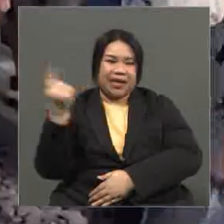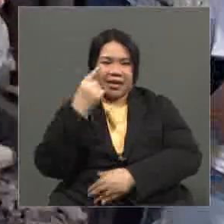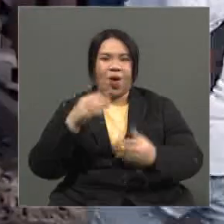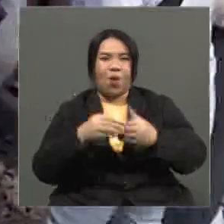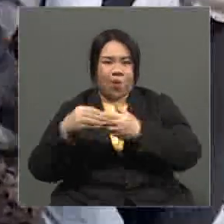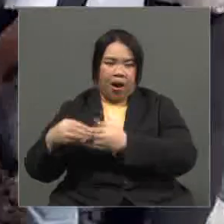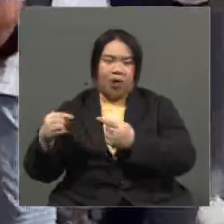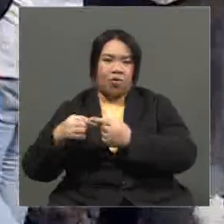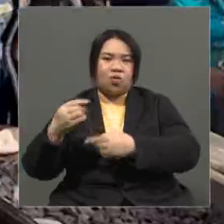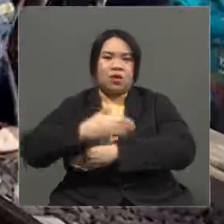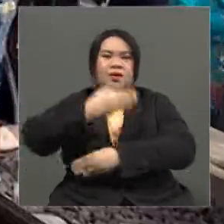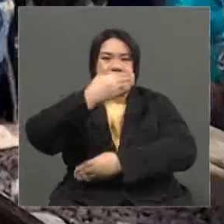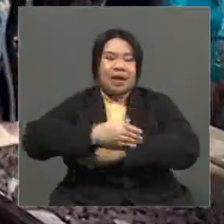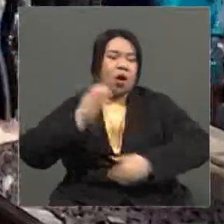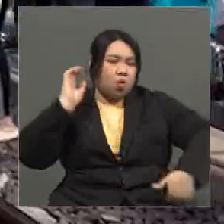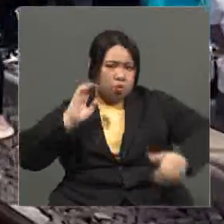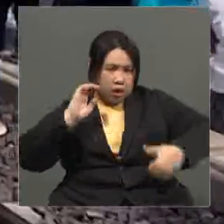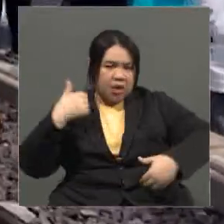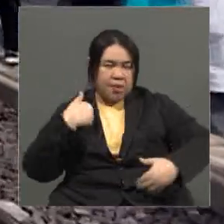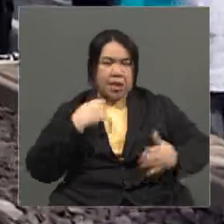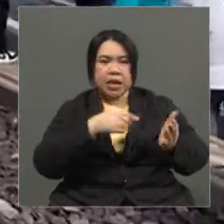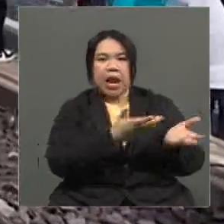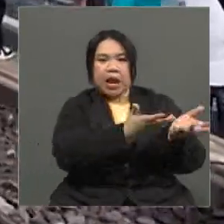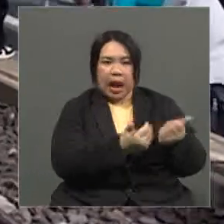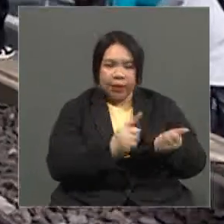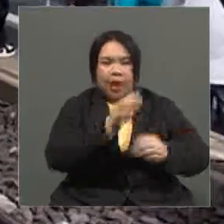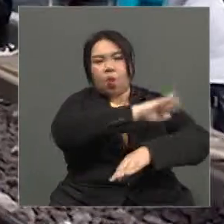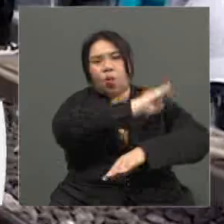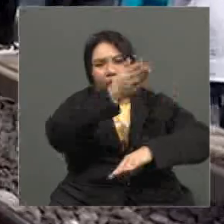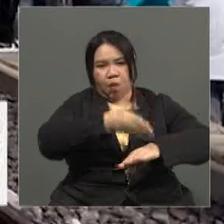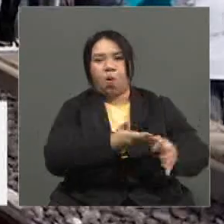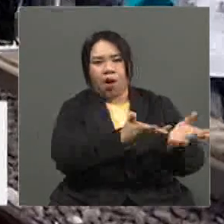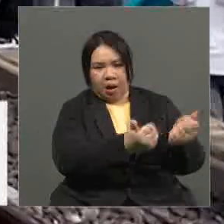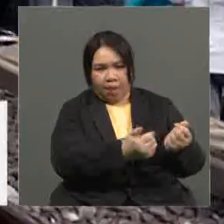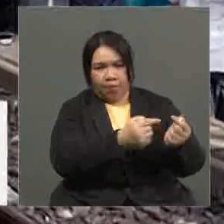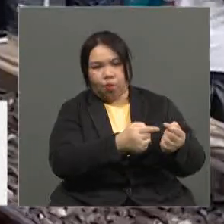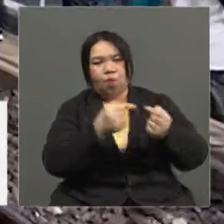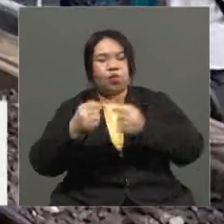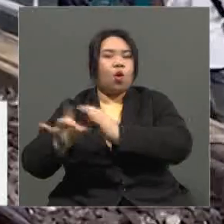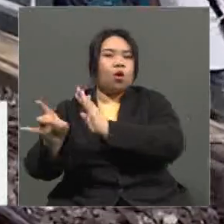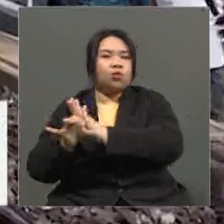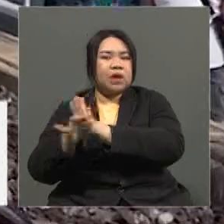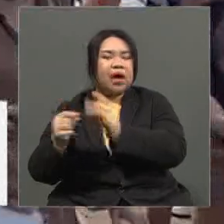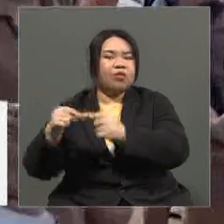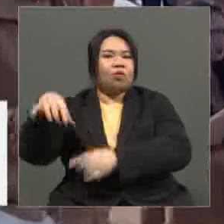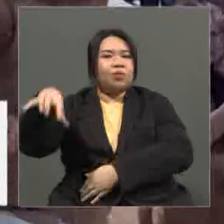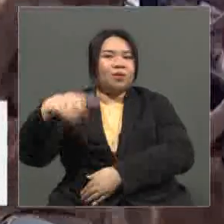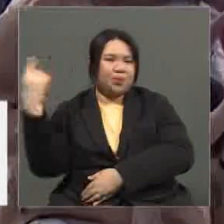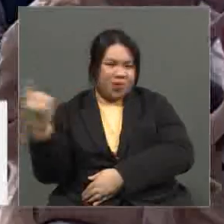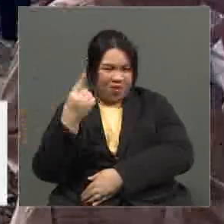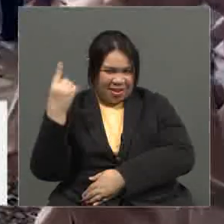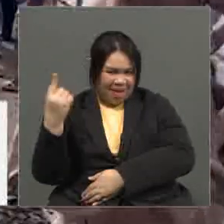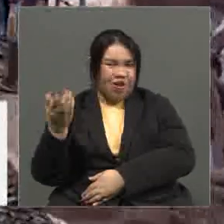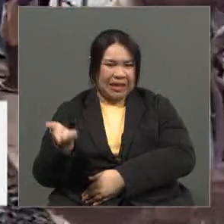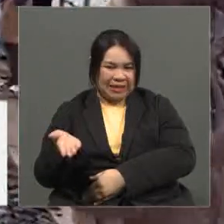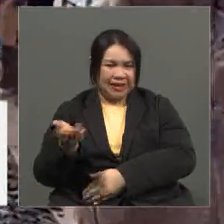เขื่อนป่าศักดิ์ชลสิทธิ์มีสถานีต้นทางจากหัวลำโพงกรุงเทพฯส่วนสถานีปลายทางค่ะอยู่ที่แหล่งท่องเที่ยวรถไฟลอย